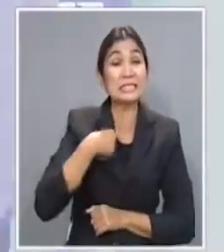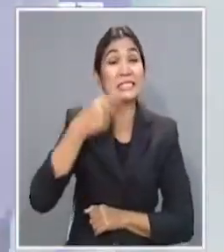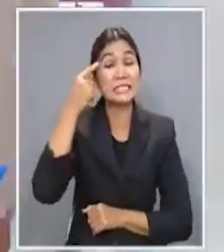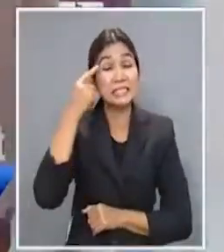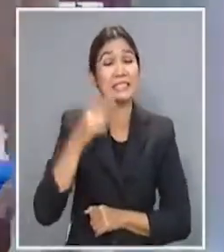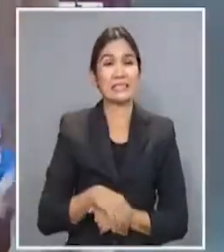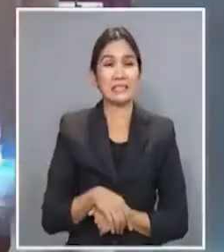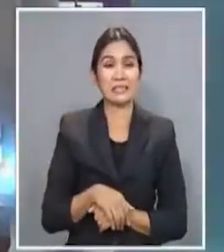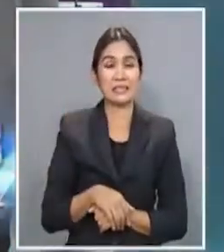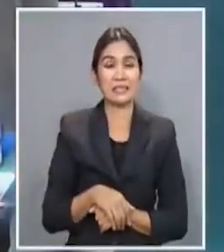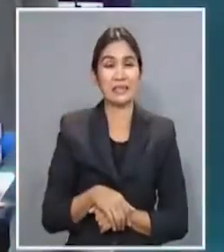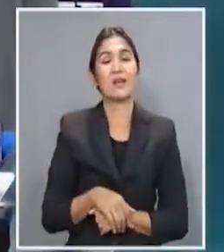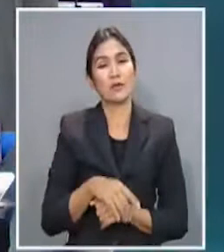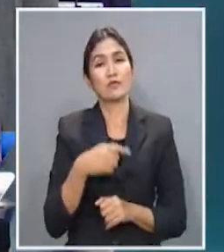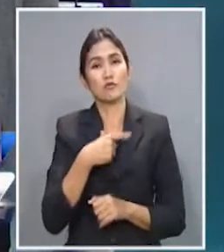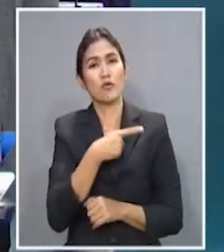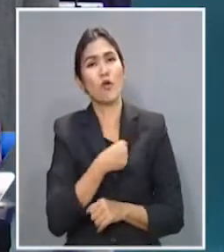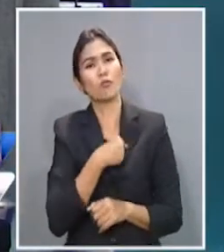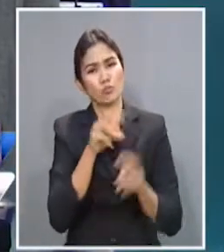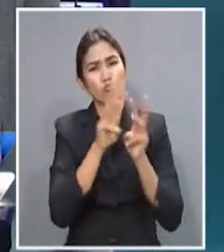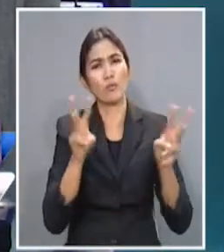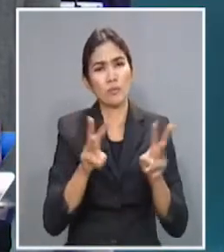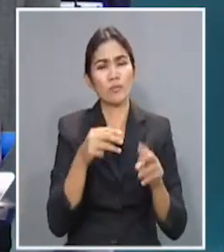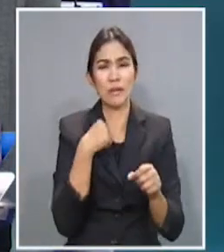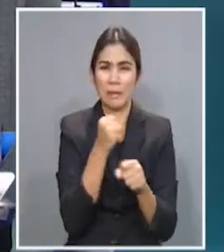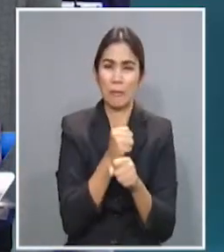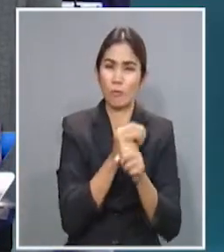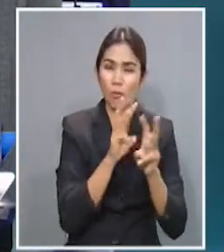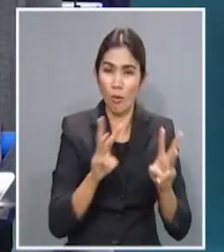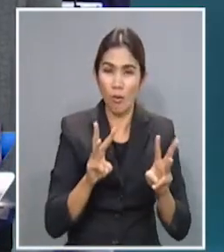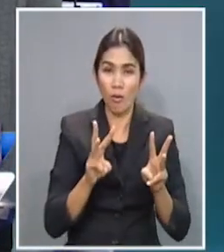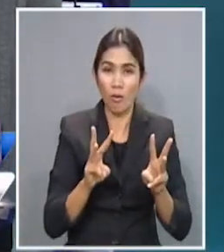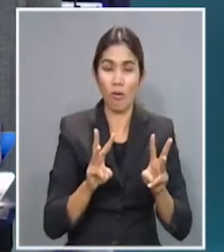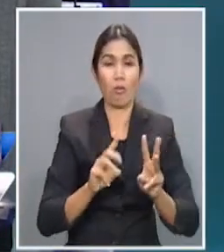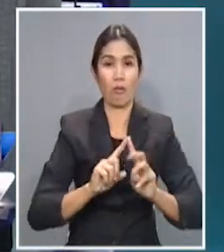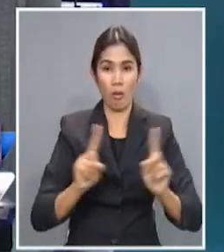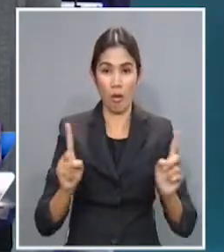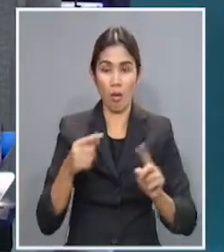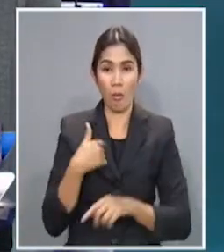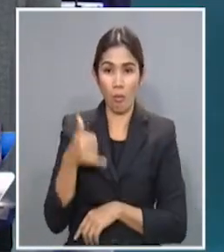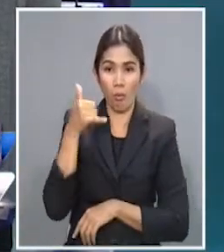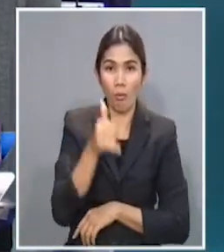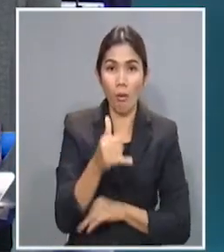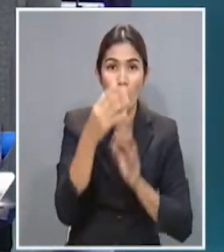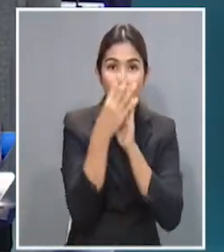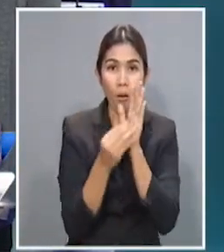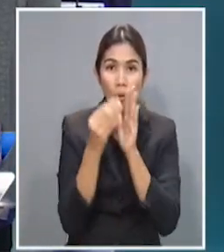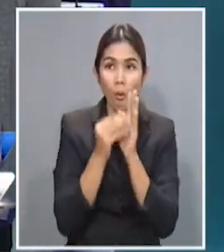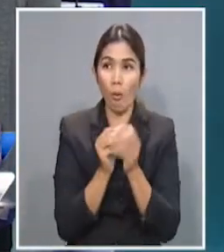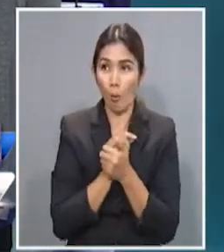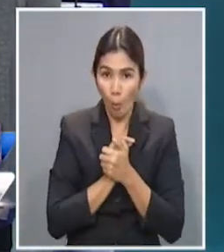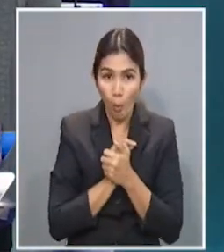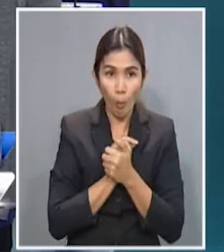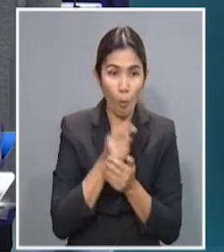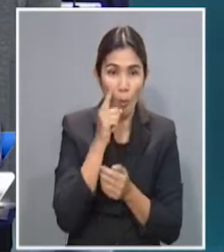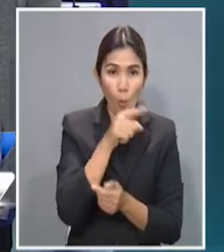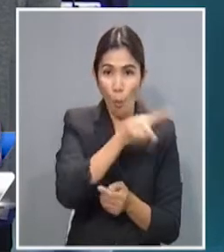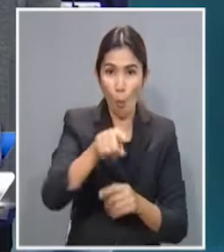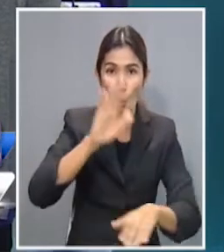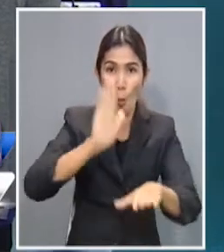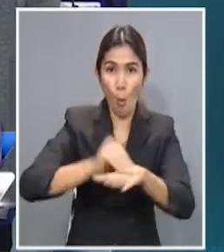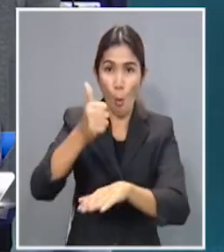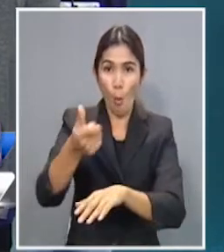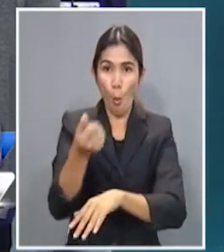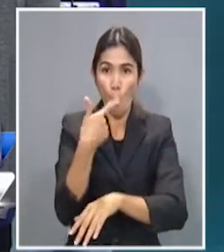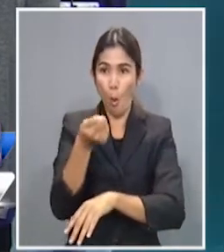อ้ก็ชอบเว็บก็น่าจะทำเว็บแต่ว่าพอเราได้เข้ามาในค่ายนี้เราเจอคนที่แบบว่าเราเก่งกว่า